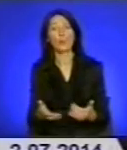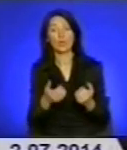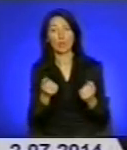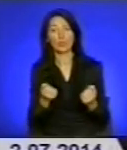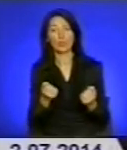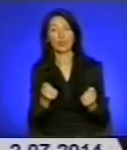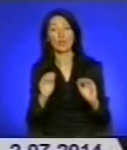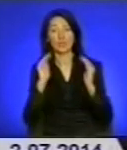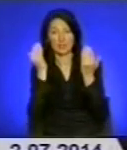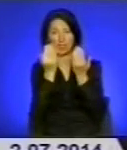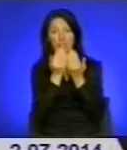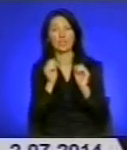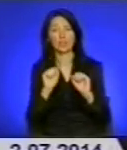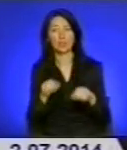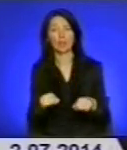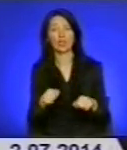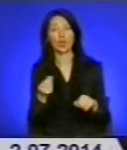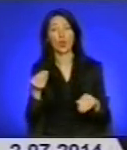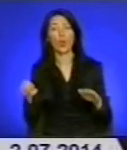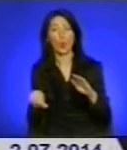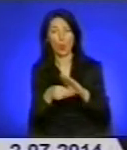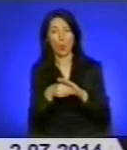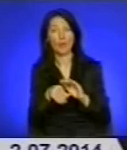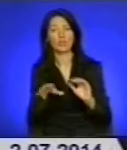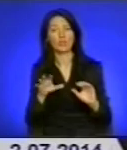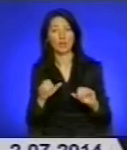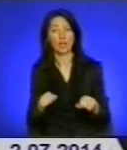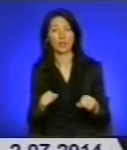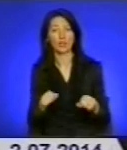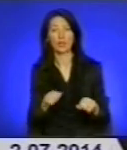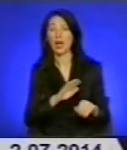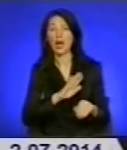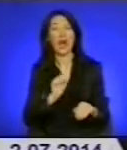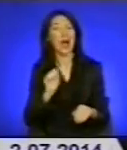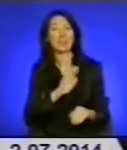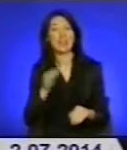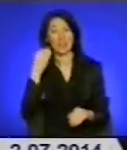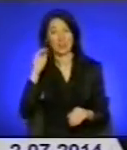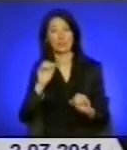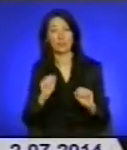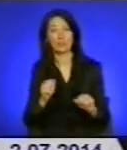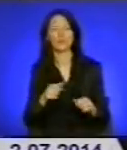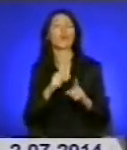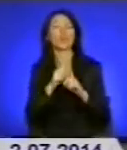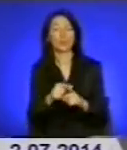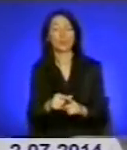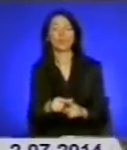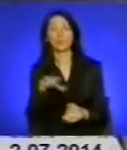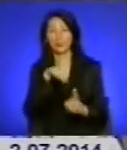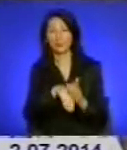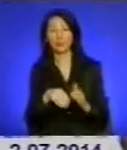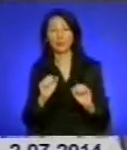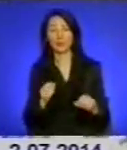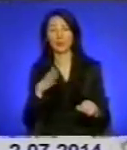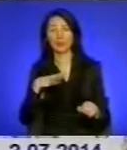закритість влади корумпованість влади а неефективність влади у відповідь впровадження Влада чекає